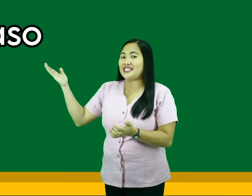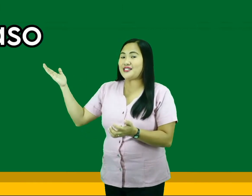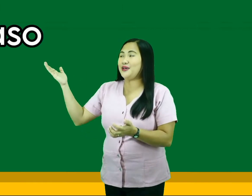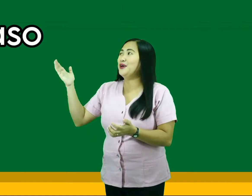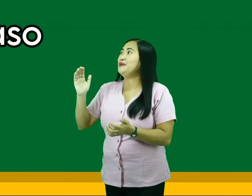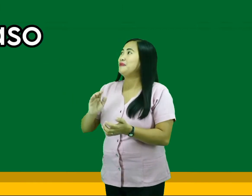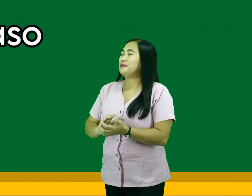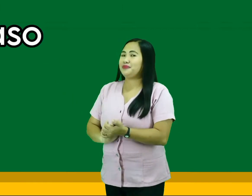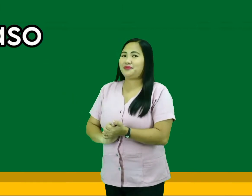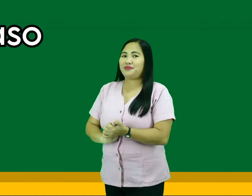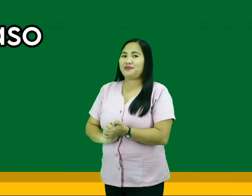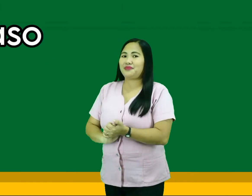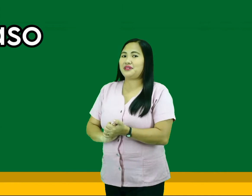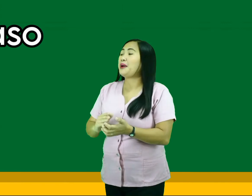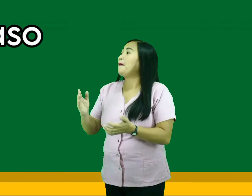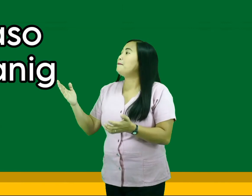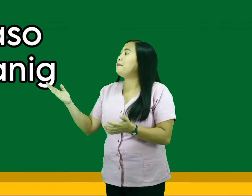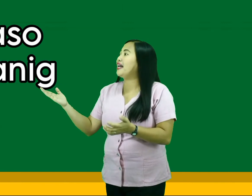baso,